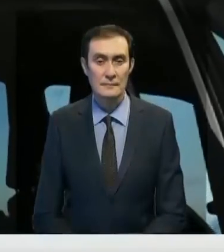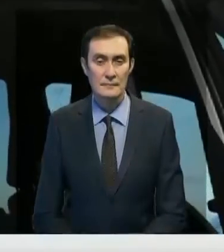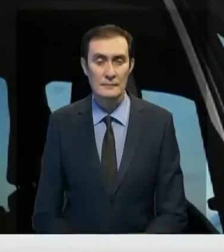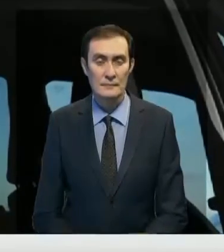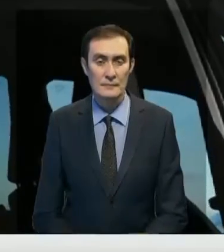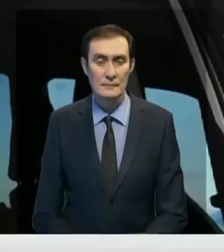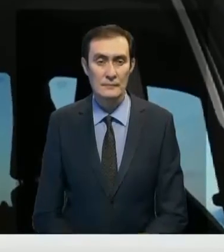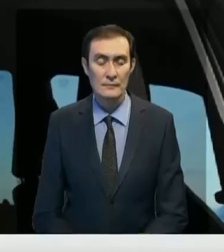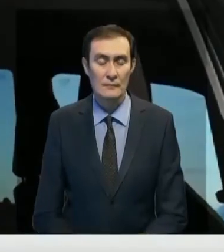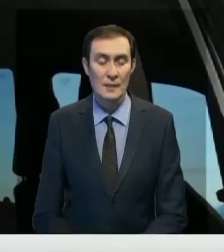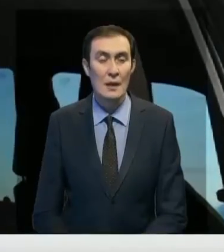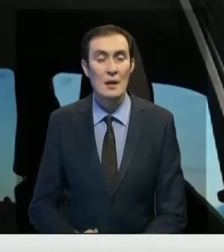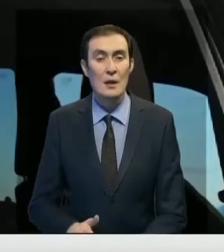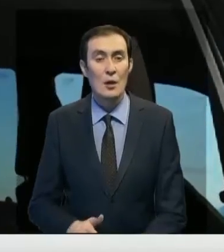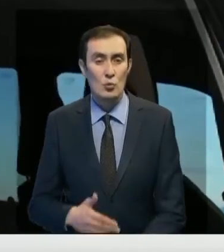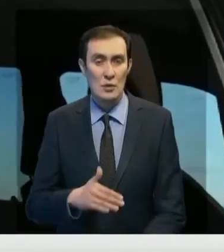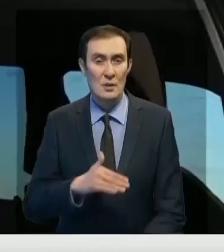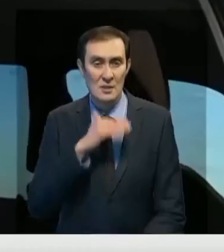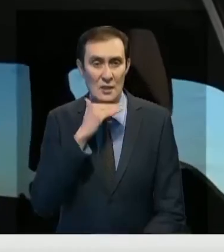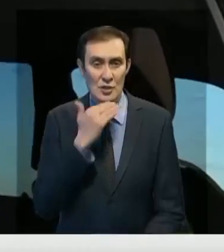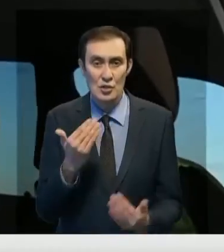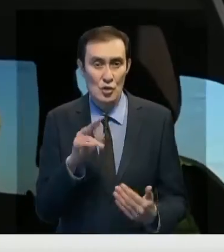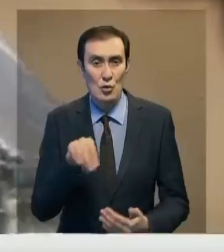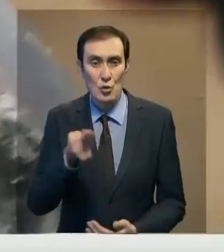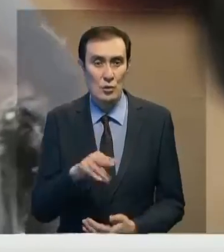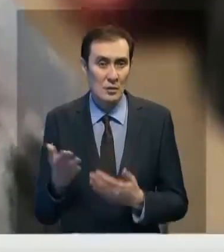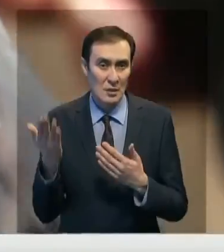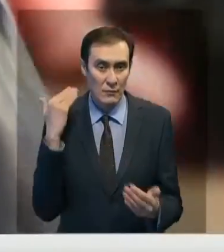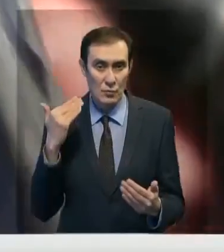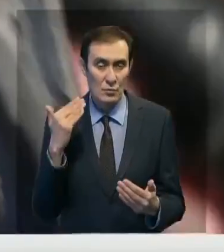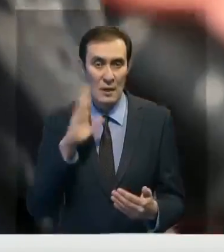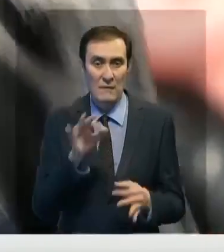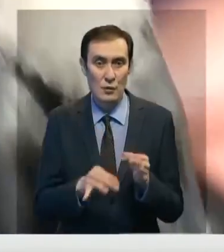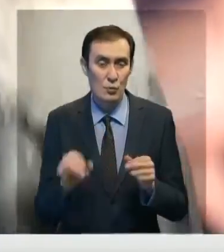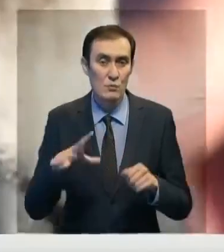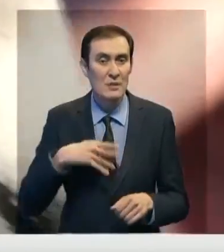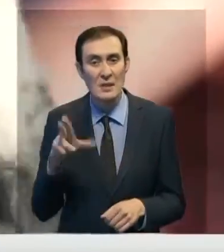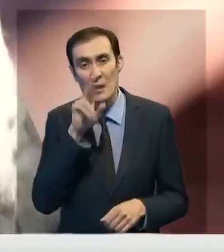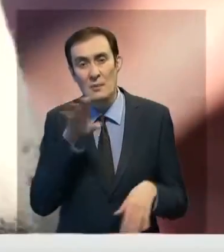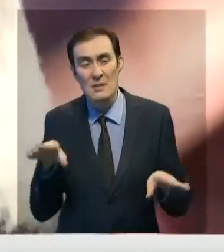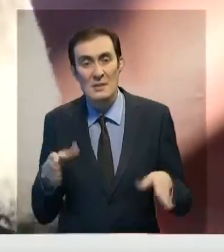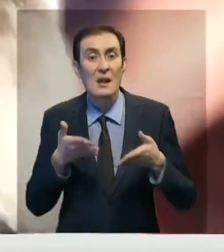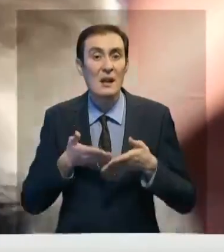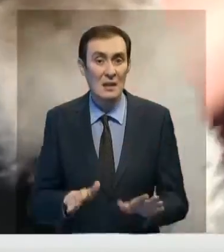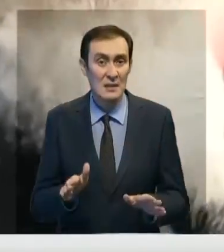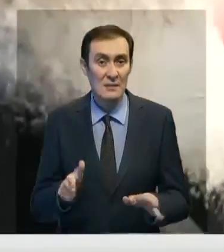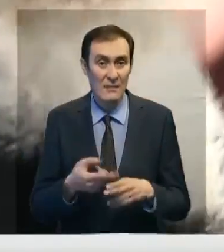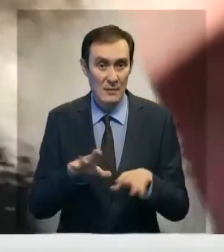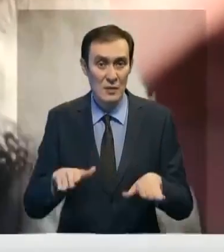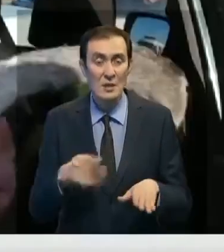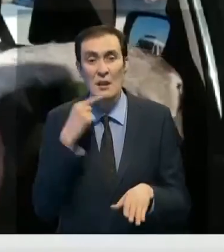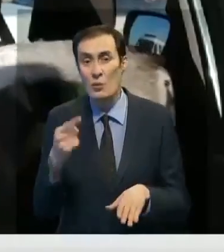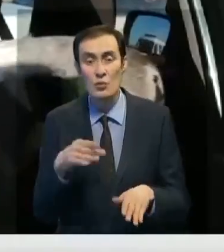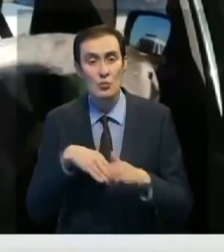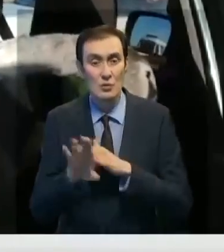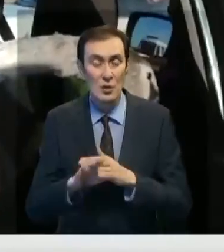Уже достаточно долго стоит лед на водоеме. Возможно, эти птицы и родились на этом водоеме, поэтому они далеко и не ушли.